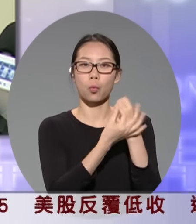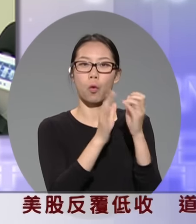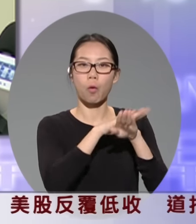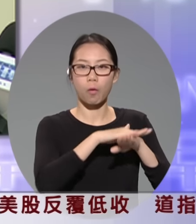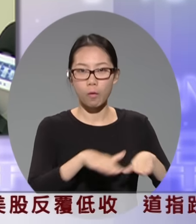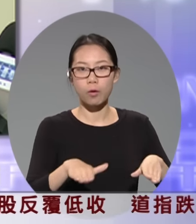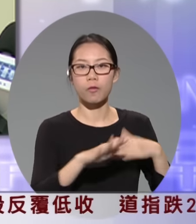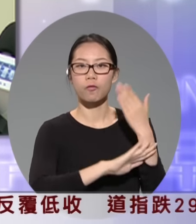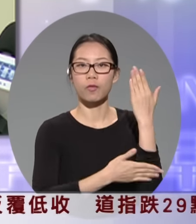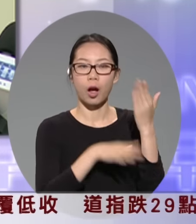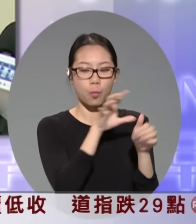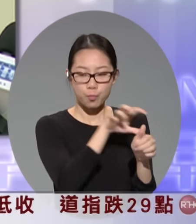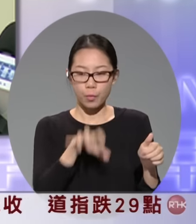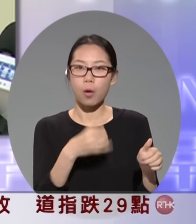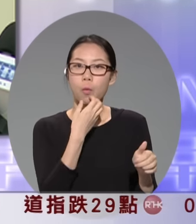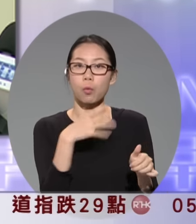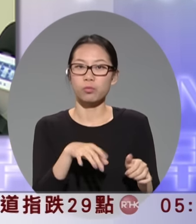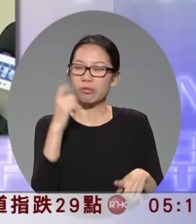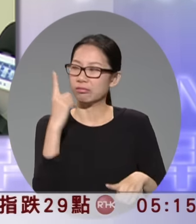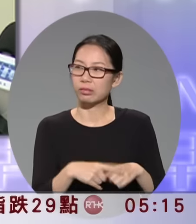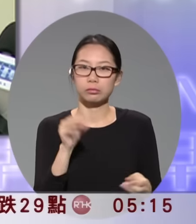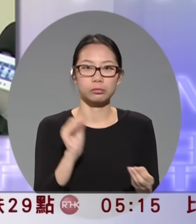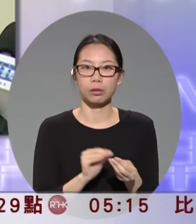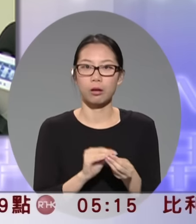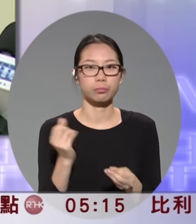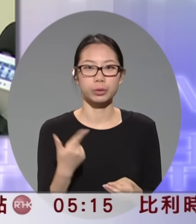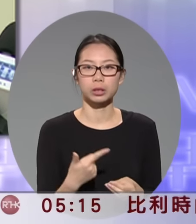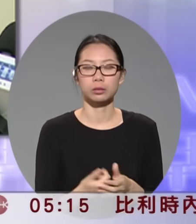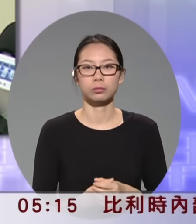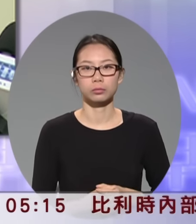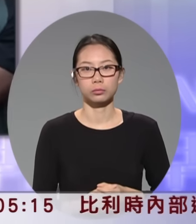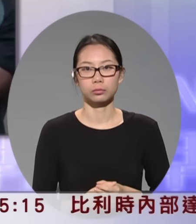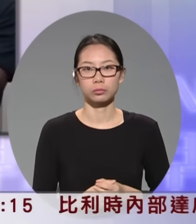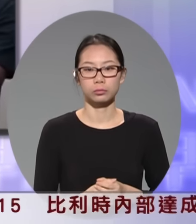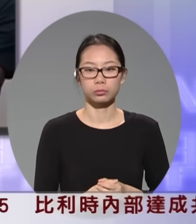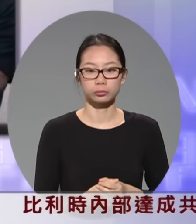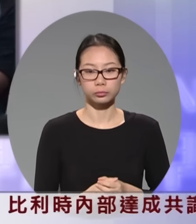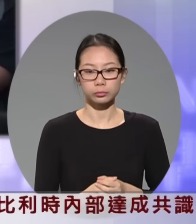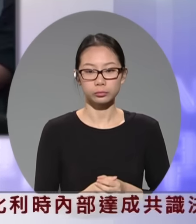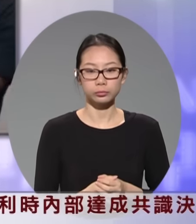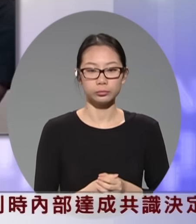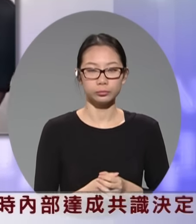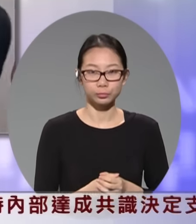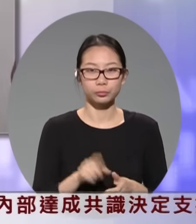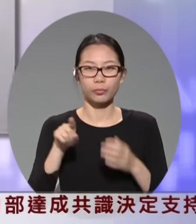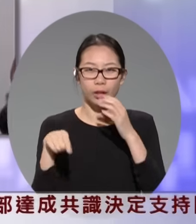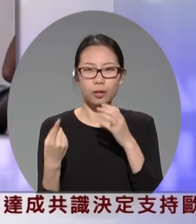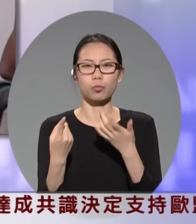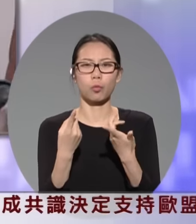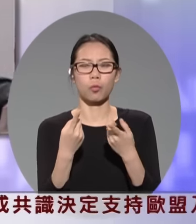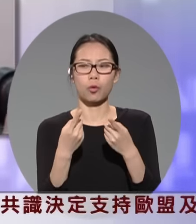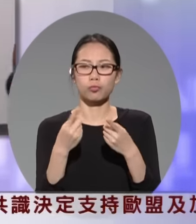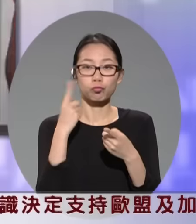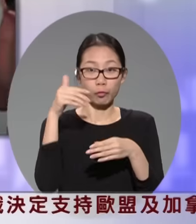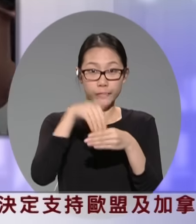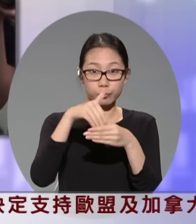事，你還悲慘，你還不受得。 對於其他疑似對手，他表示現